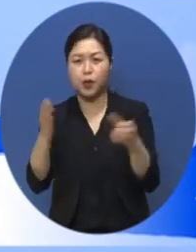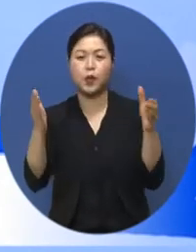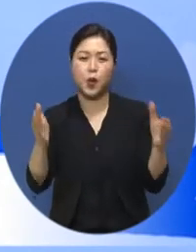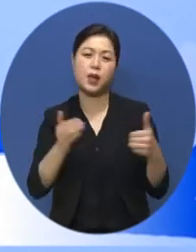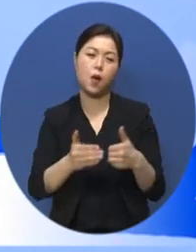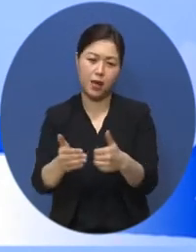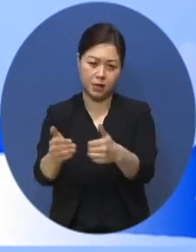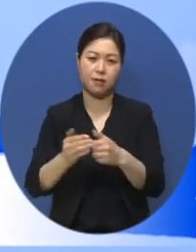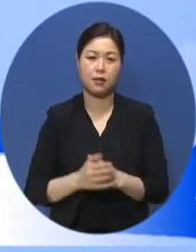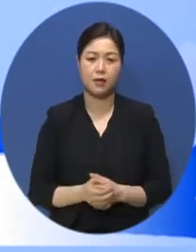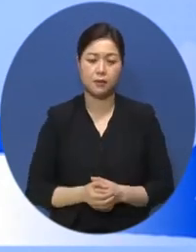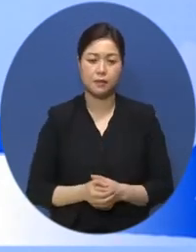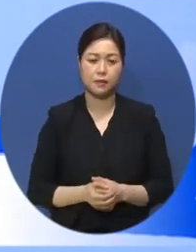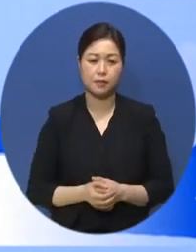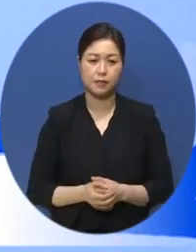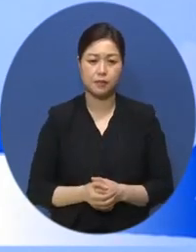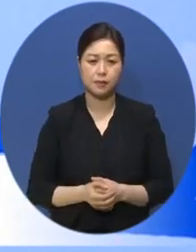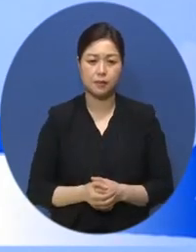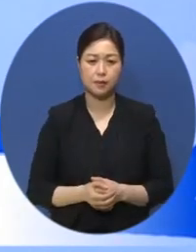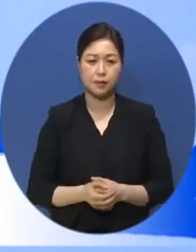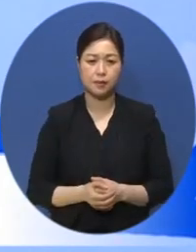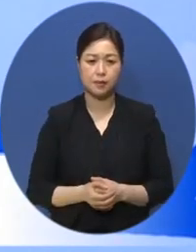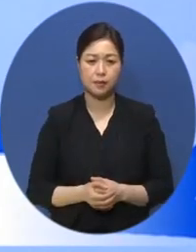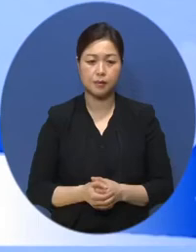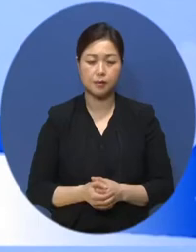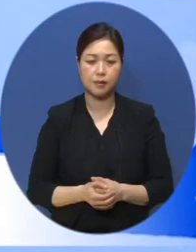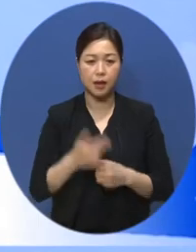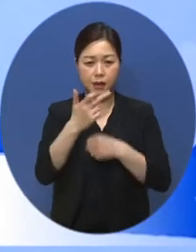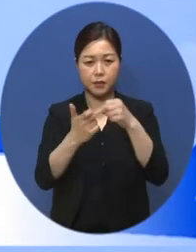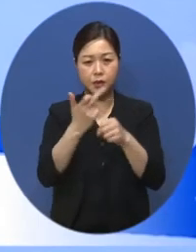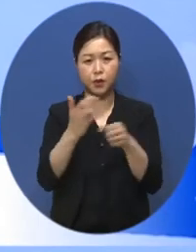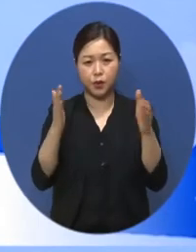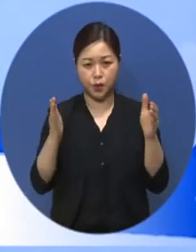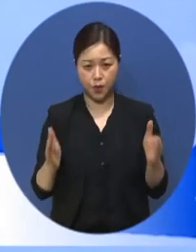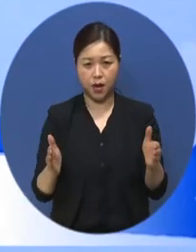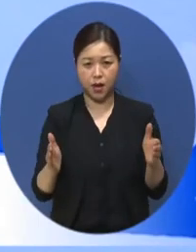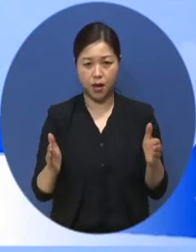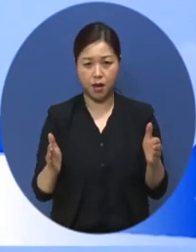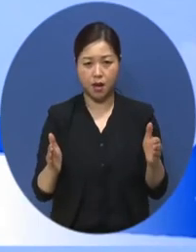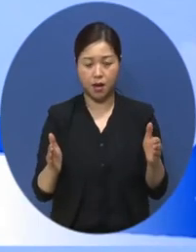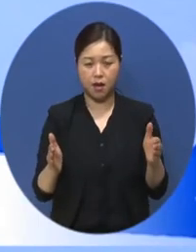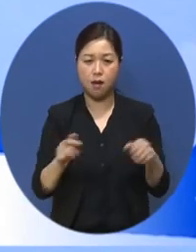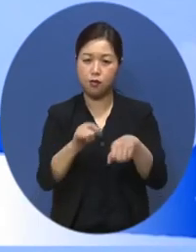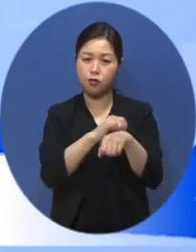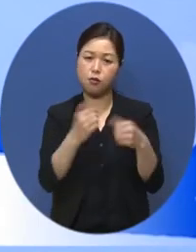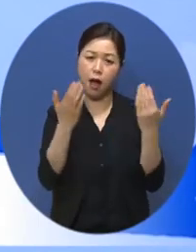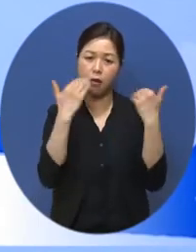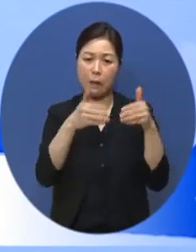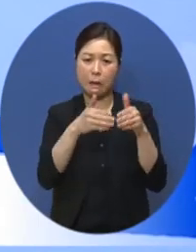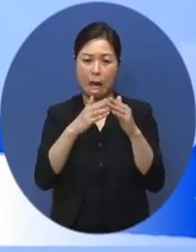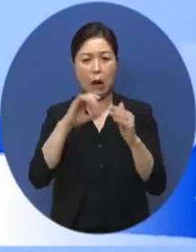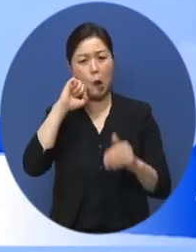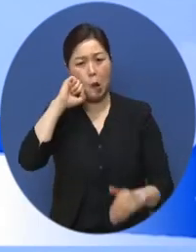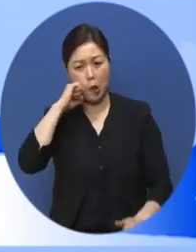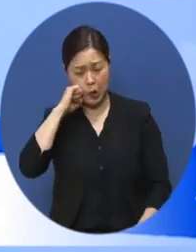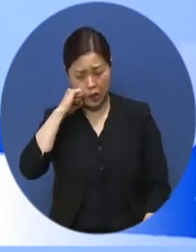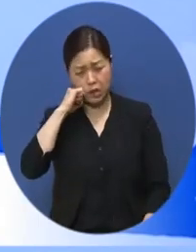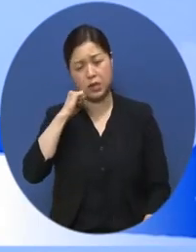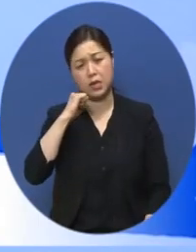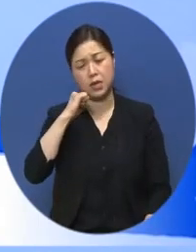과정입니다. 정말 그동안 17년 동안 서울에서 특수학교를 지을 수 없었던